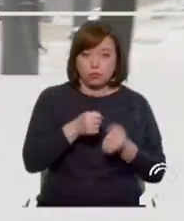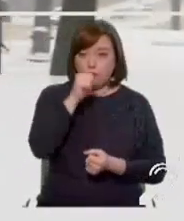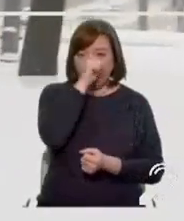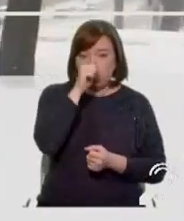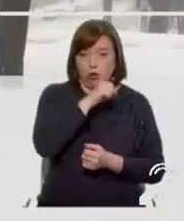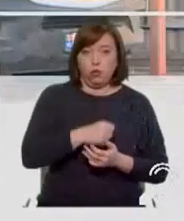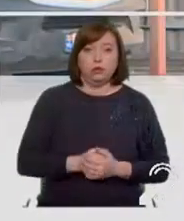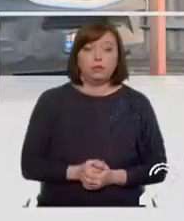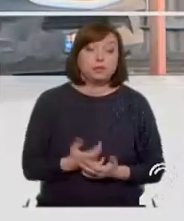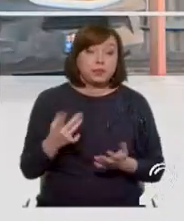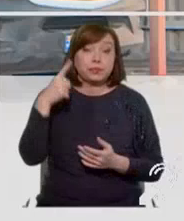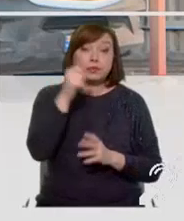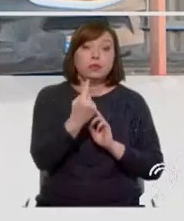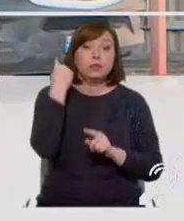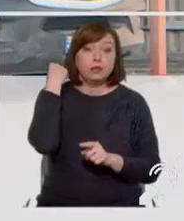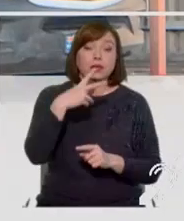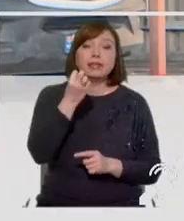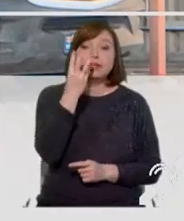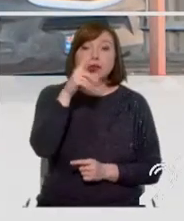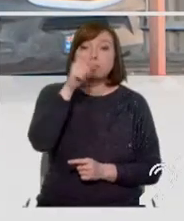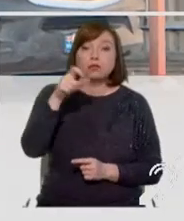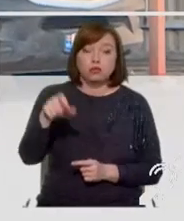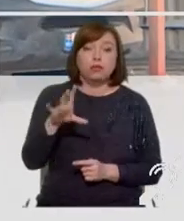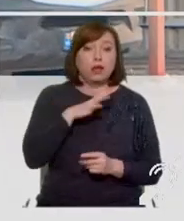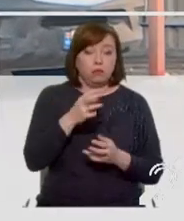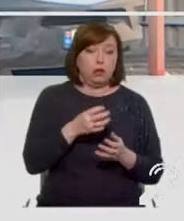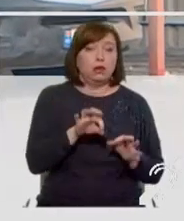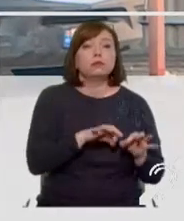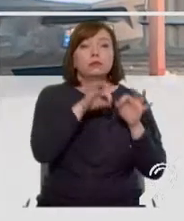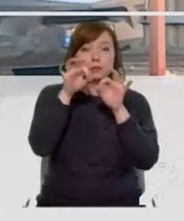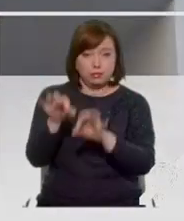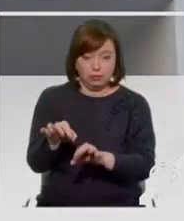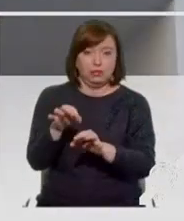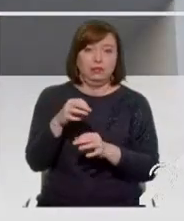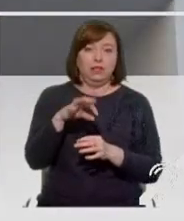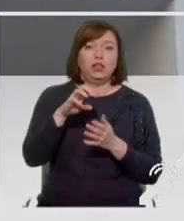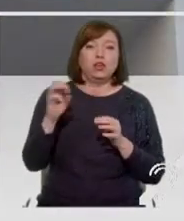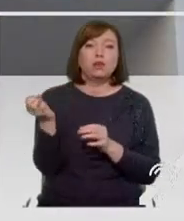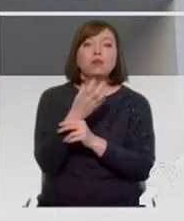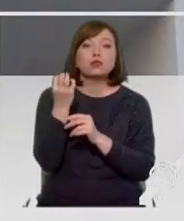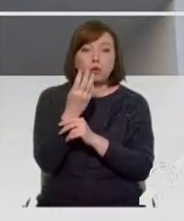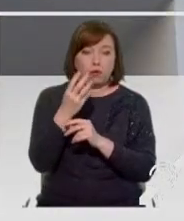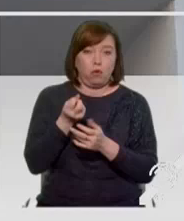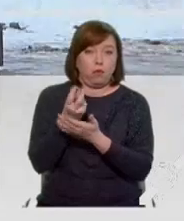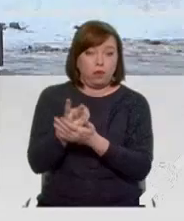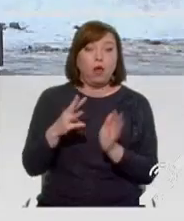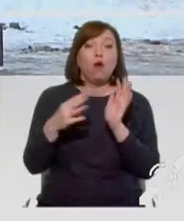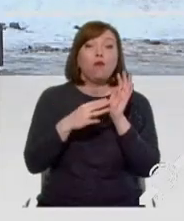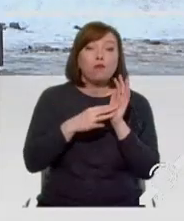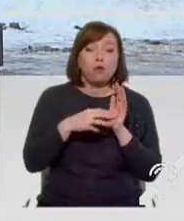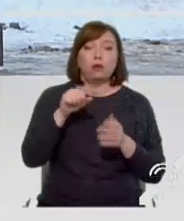temperaturilor scăzute. Săptămâna trecută, 13 oameni au fost aduși la Institutul de Medicină Urgentă din Chișinău, 8